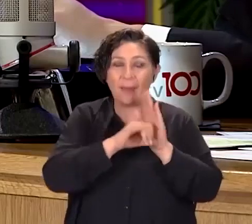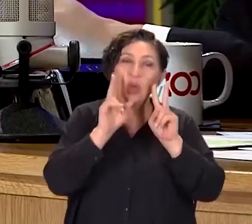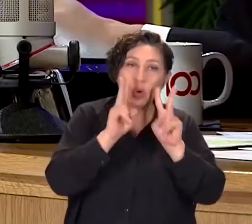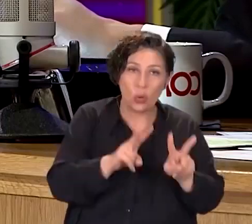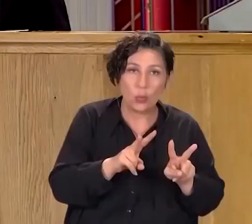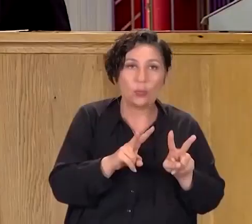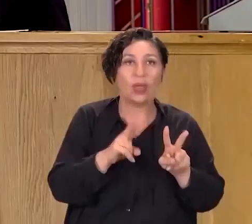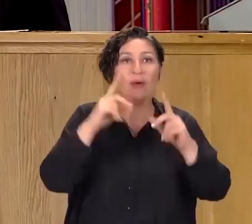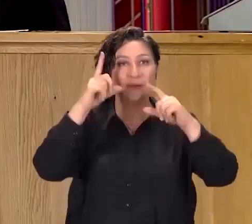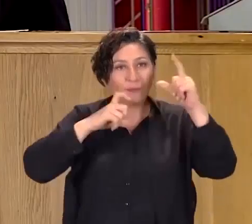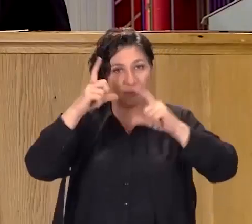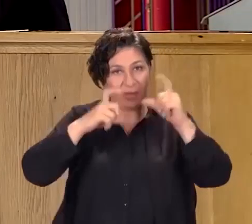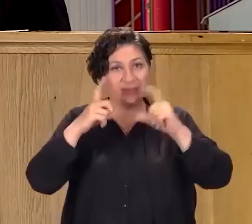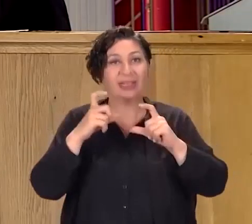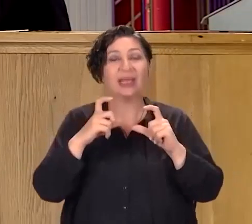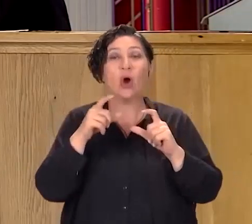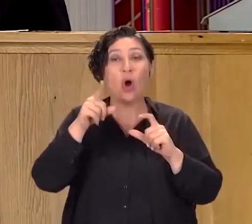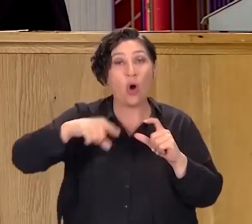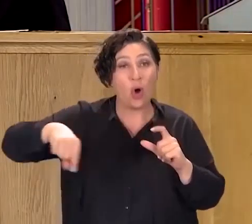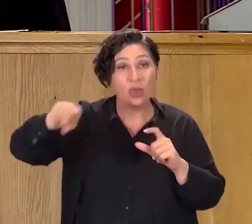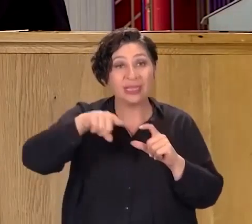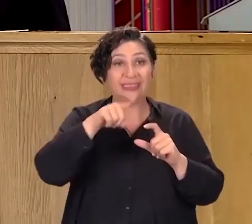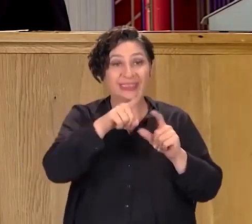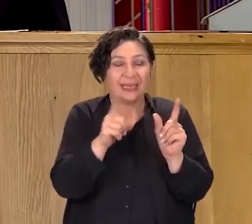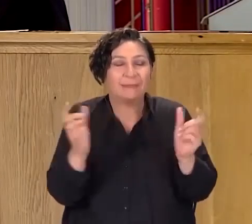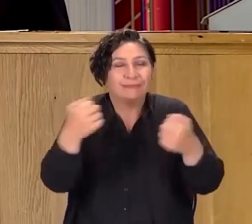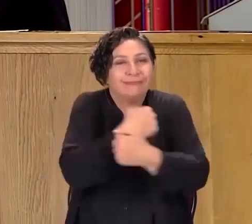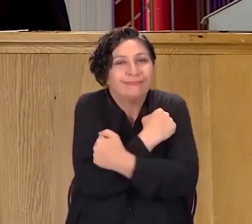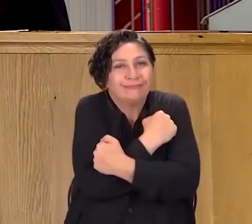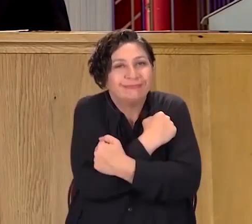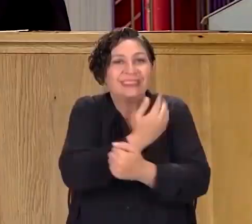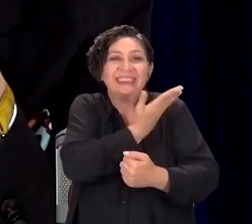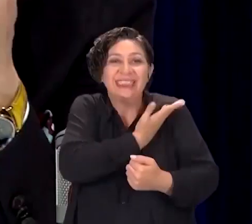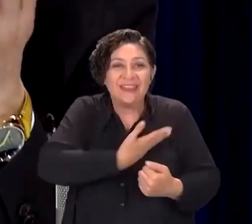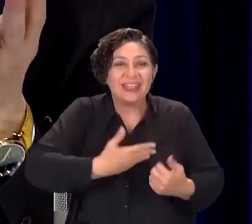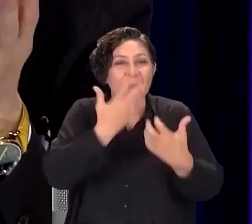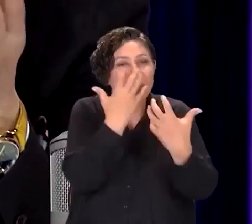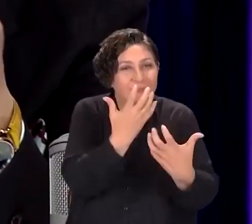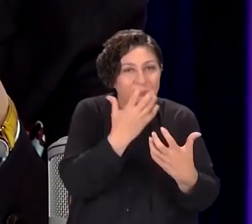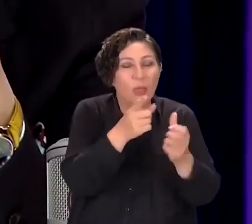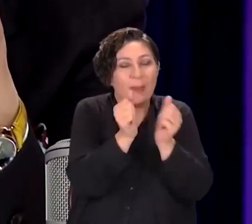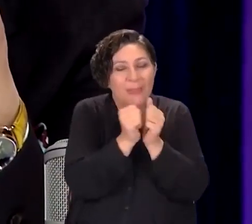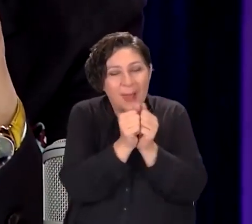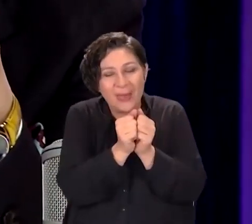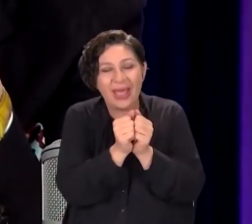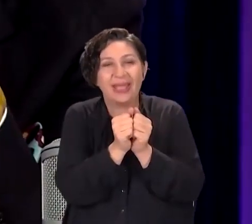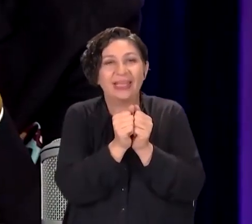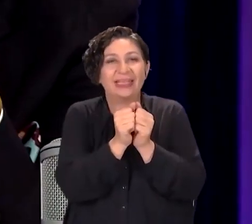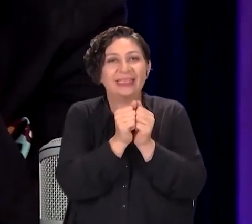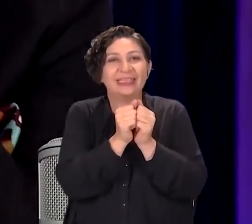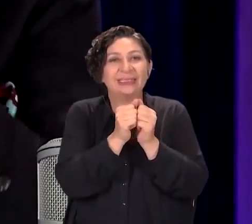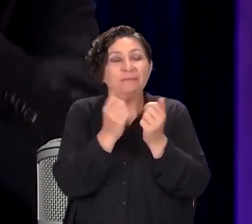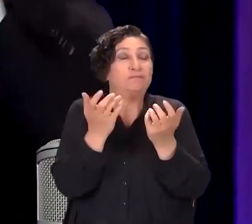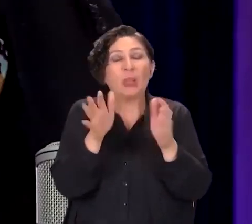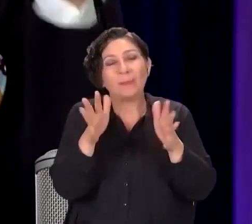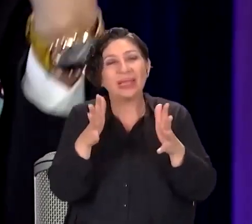görüyorum fotoğraflarını, onların sana kol kanat gerdiğini görüyorum, onlarla beraber